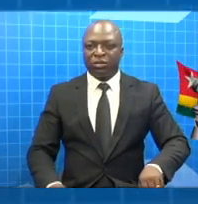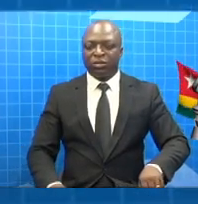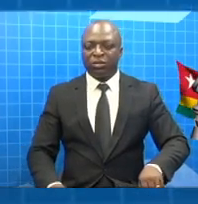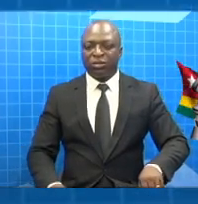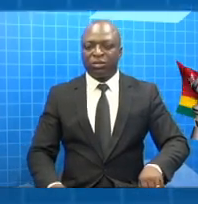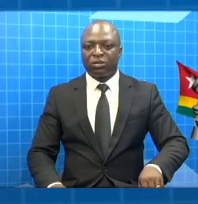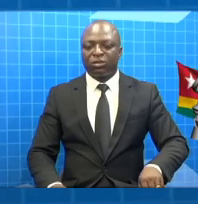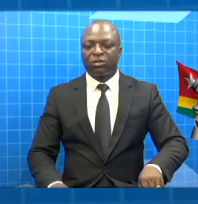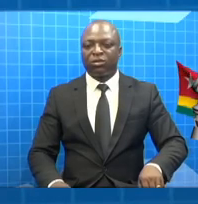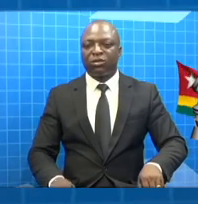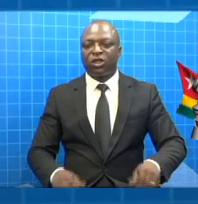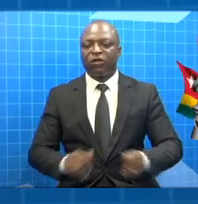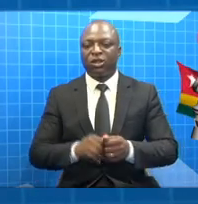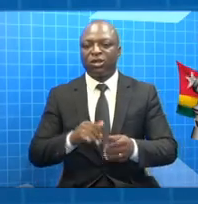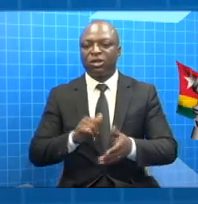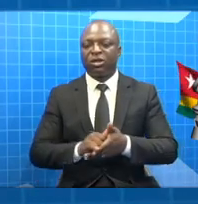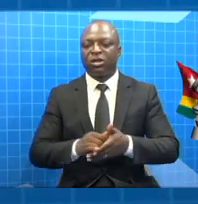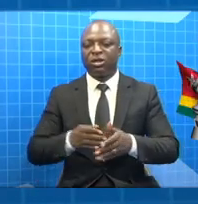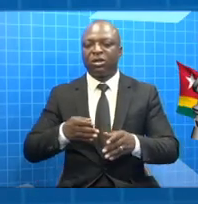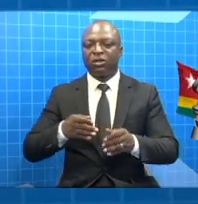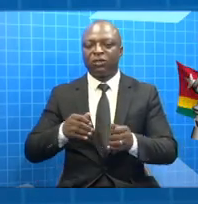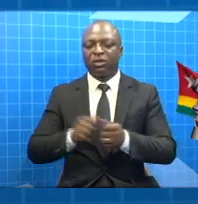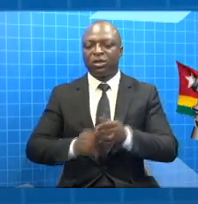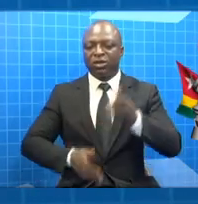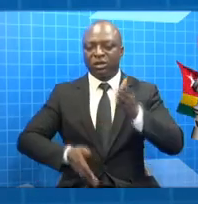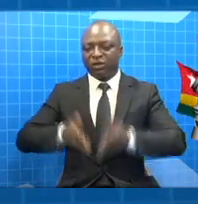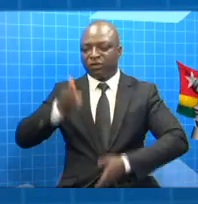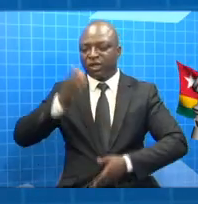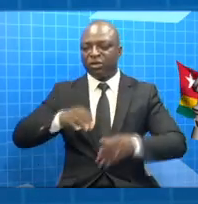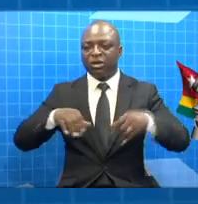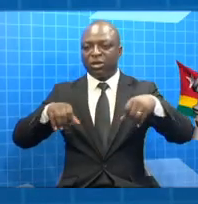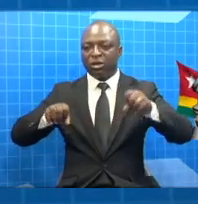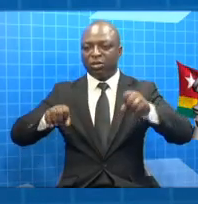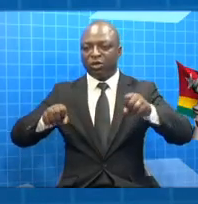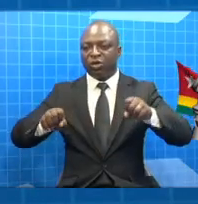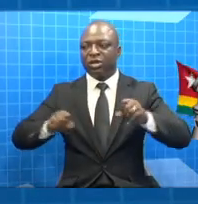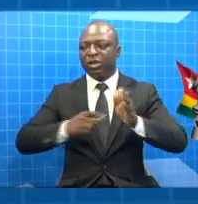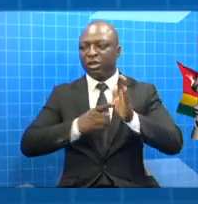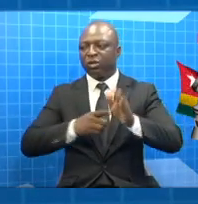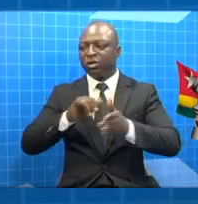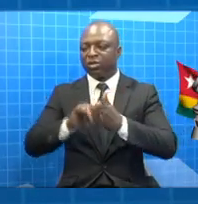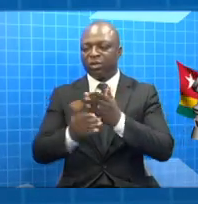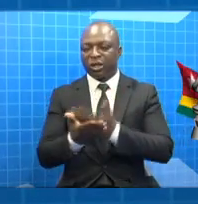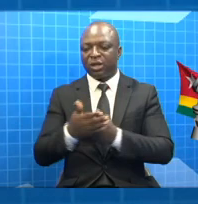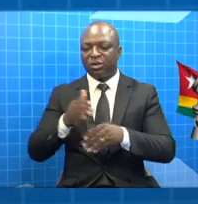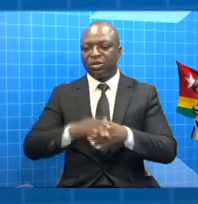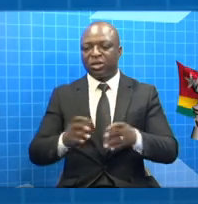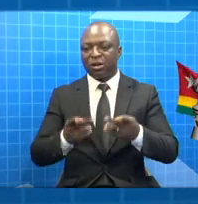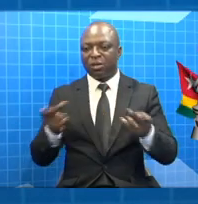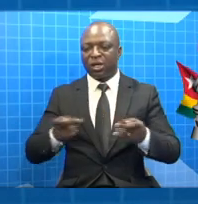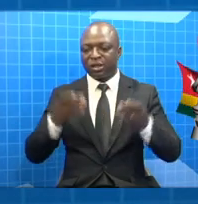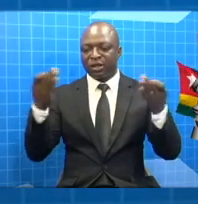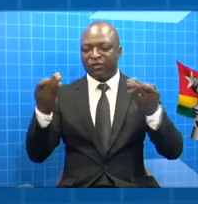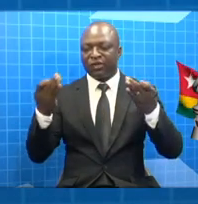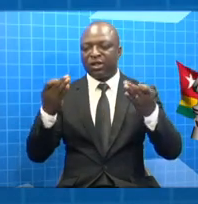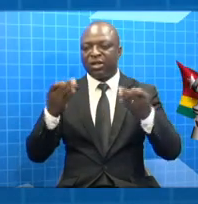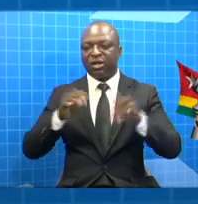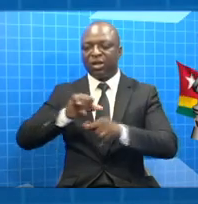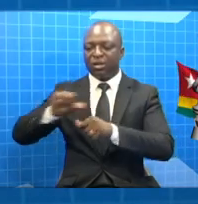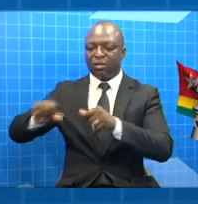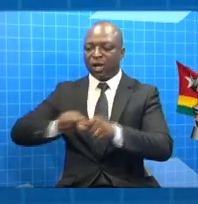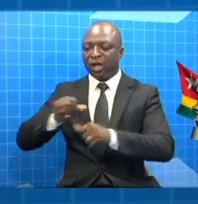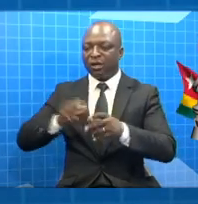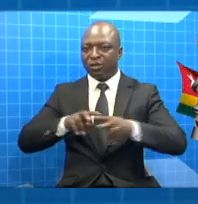Un impressionnant défilé motorisé s'est aussi déroulé ce matin sur la place des Fêtes, parade sous